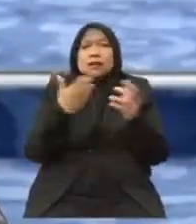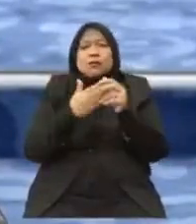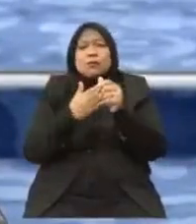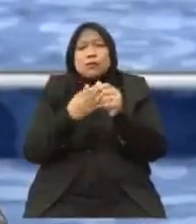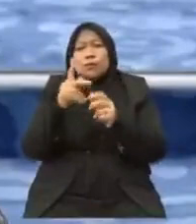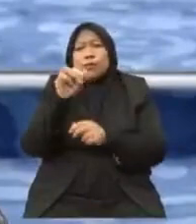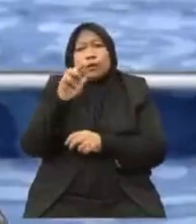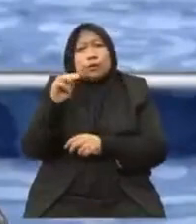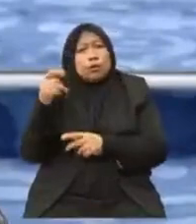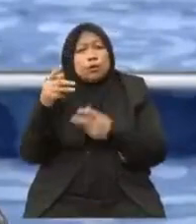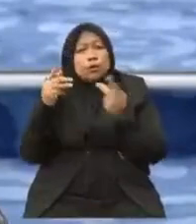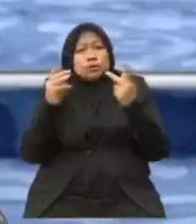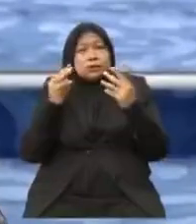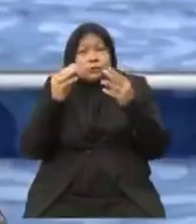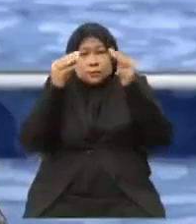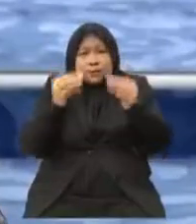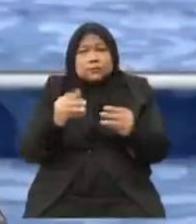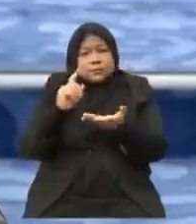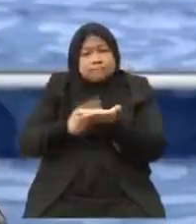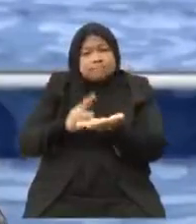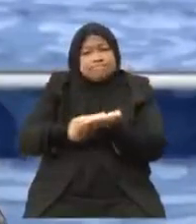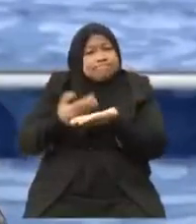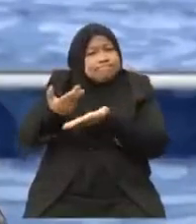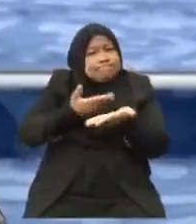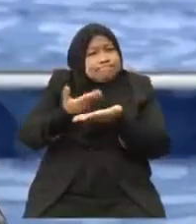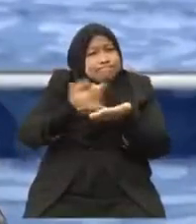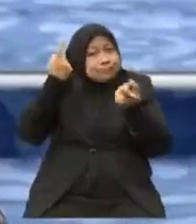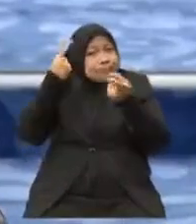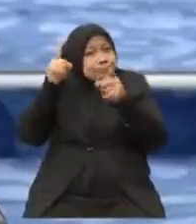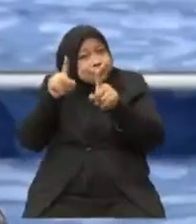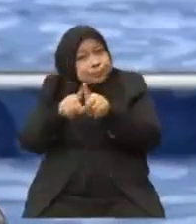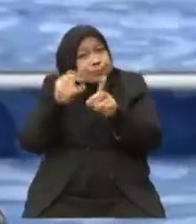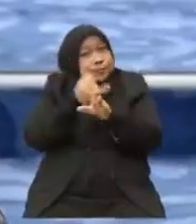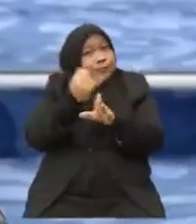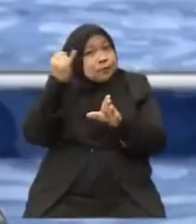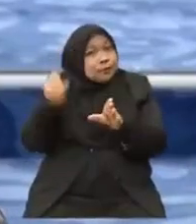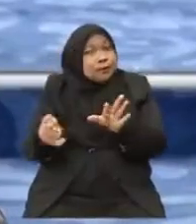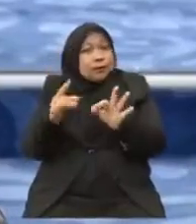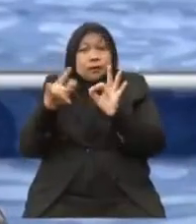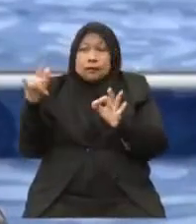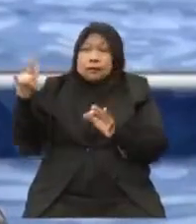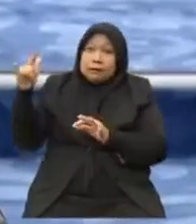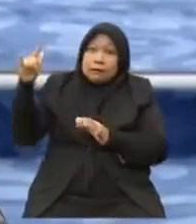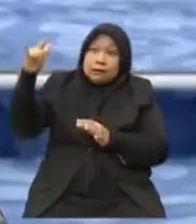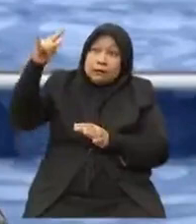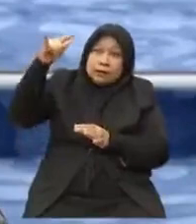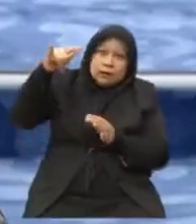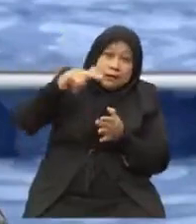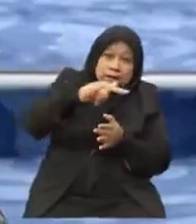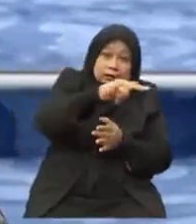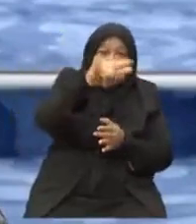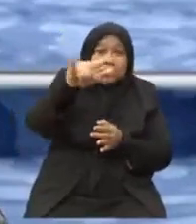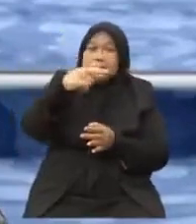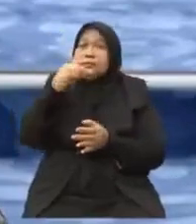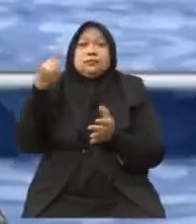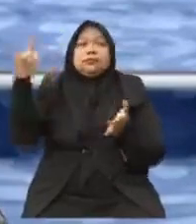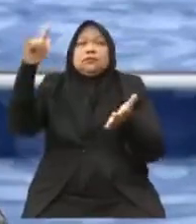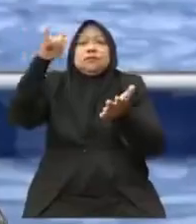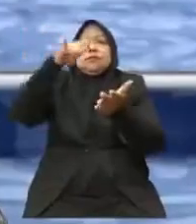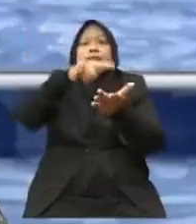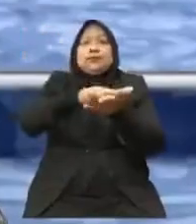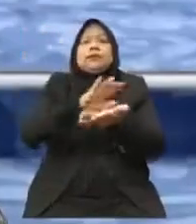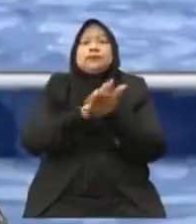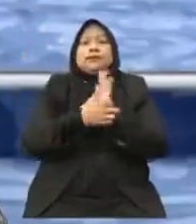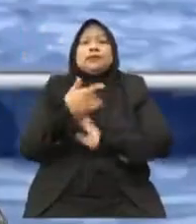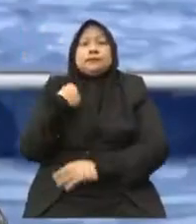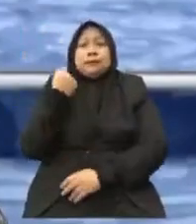kemanusiaan itu mesti disepakati oleh Negara Jiran kalau tidak pesawat kita tidak boleh Land jadi saya minta supaya